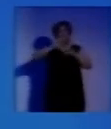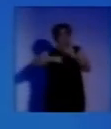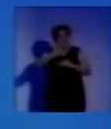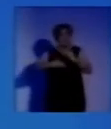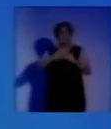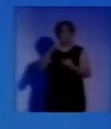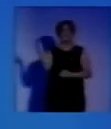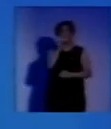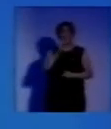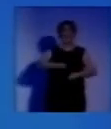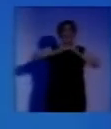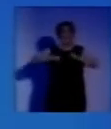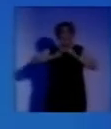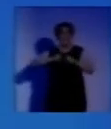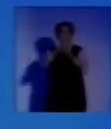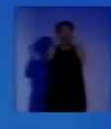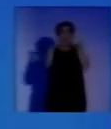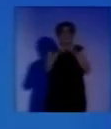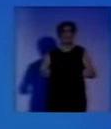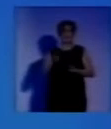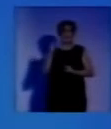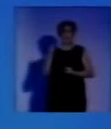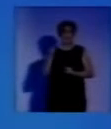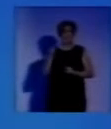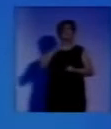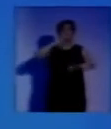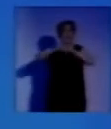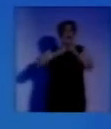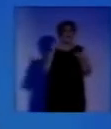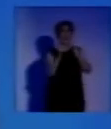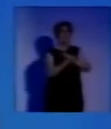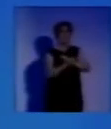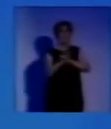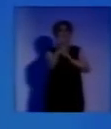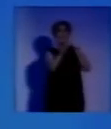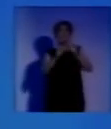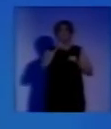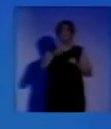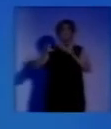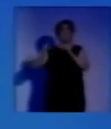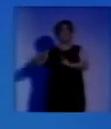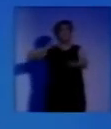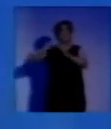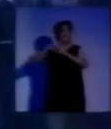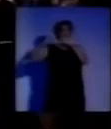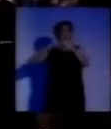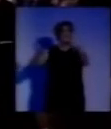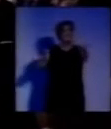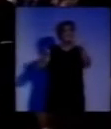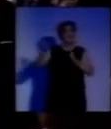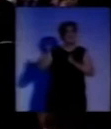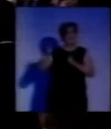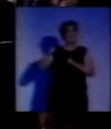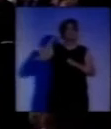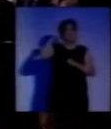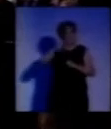γρήγορα, αποφασιστικά και αποτελεσματικά μεταρρυθμίσεις και πέρα από το πλαίσιο που έχουν συμφωνηθεί και εκείνοι οι